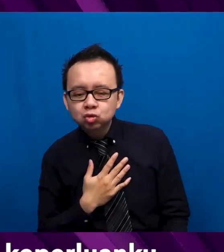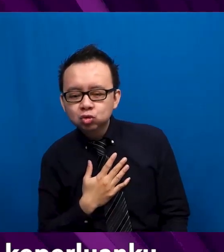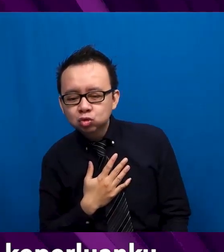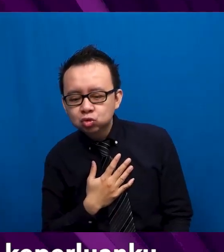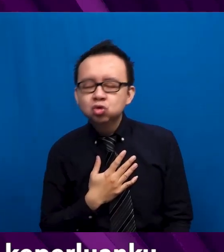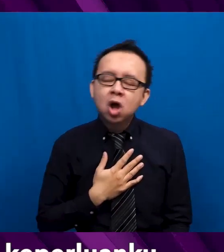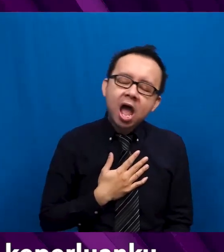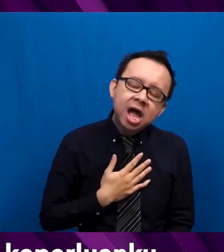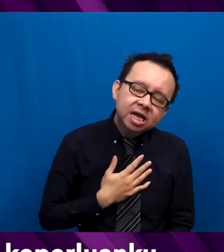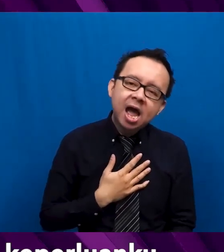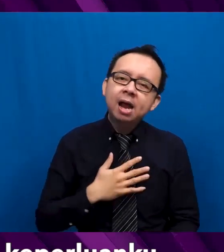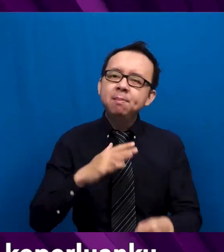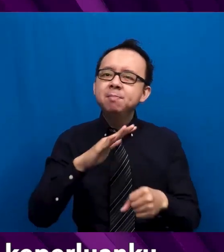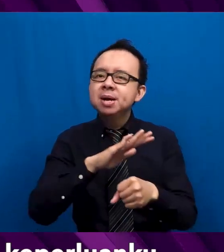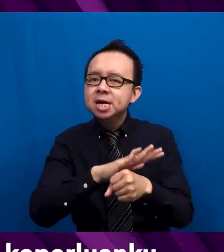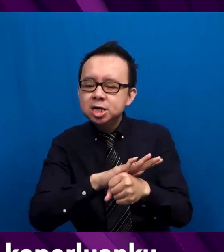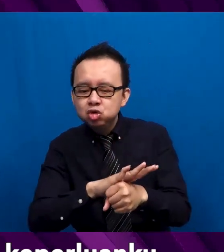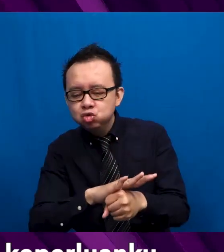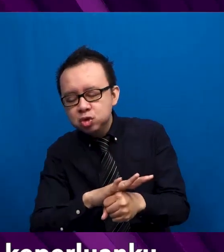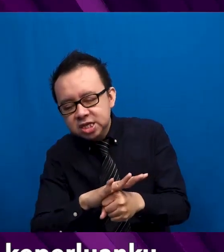Allahku akan